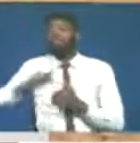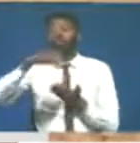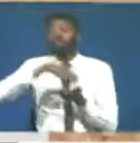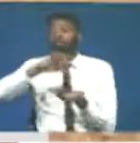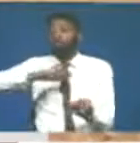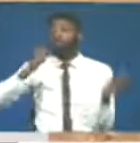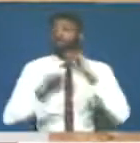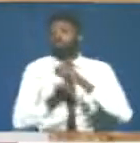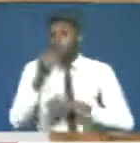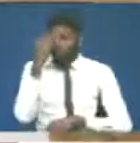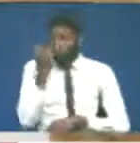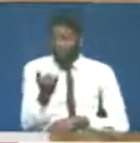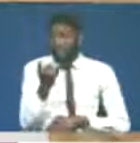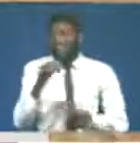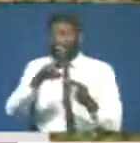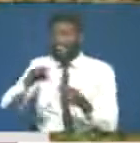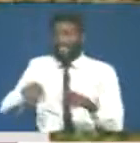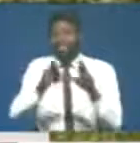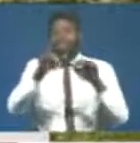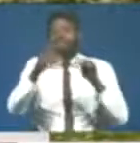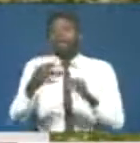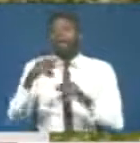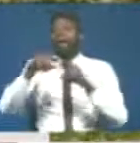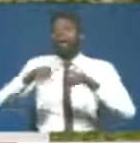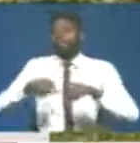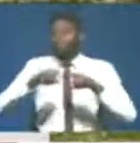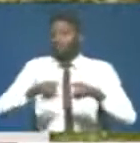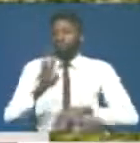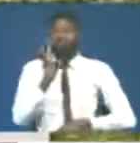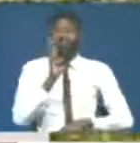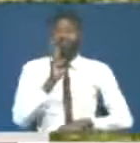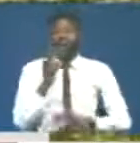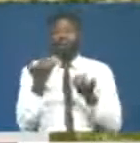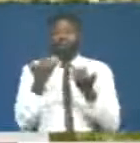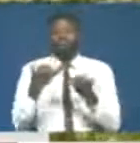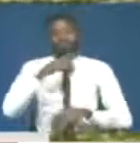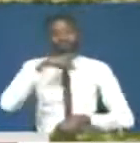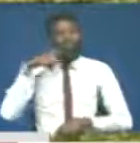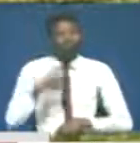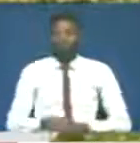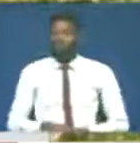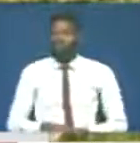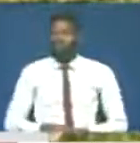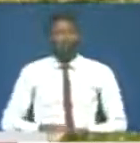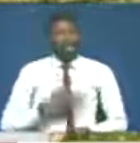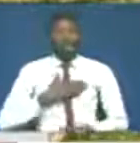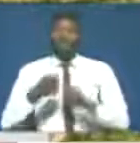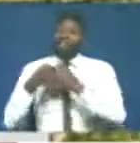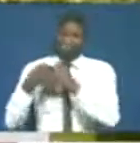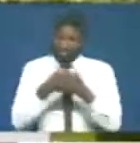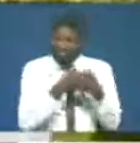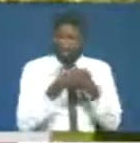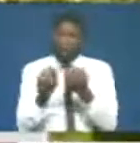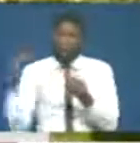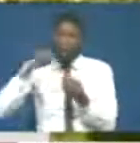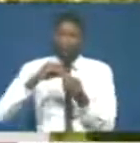farmers pumped water from has dried up. Changamoto zetu hapa kubwa ni mafuta. Pili ni maji.